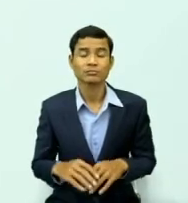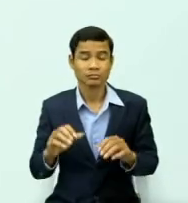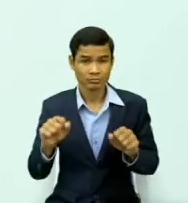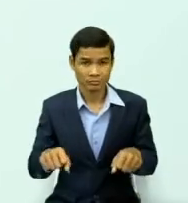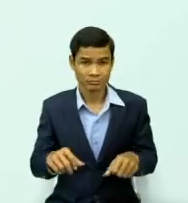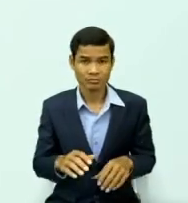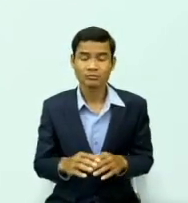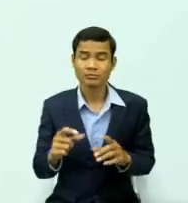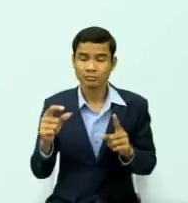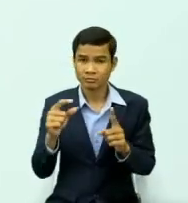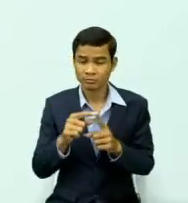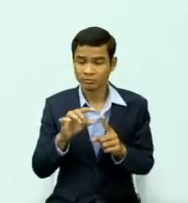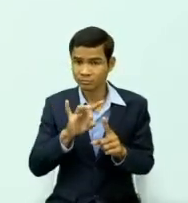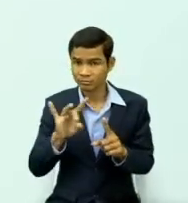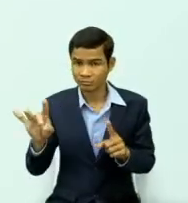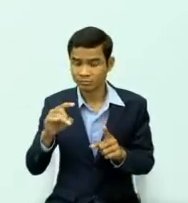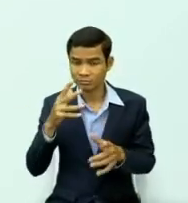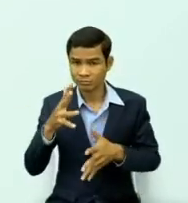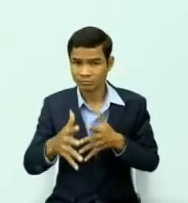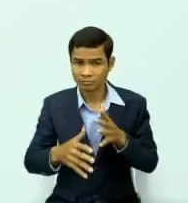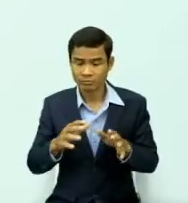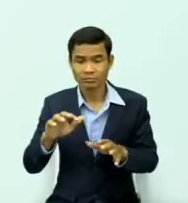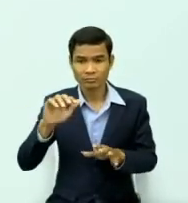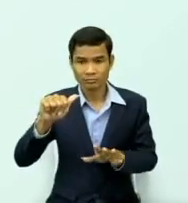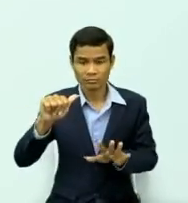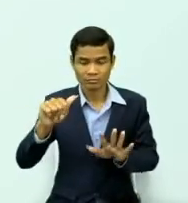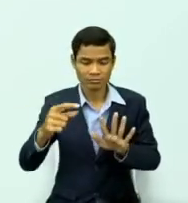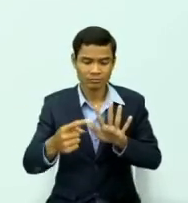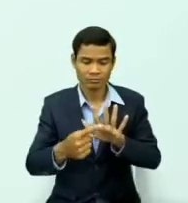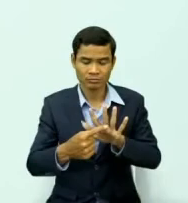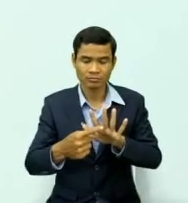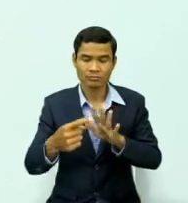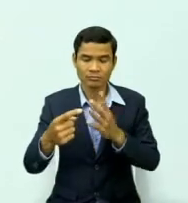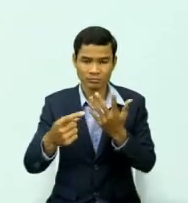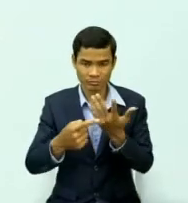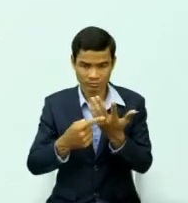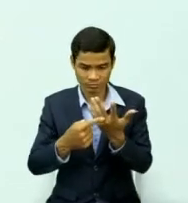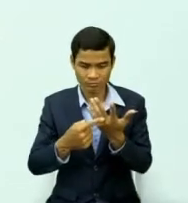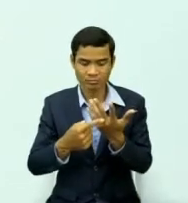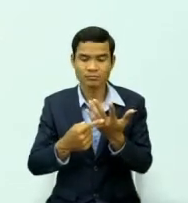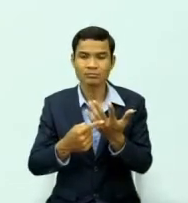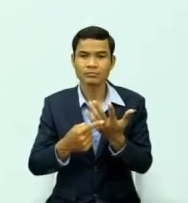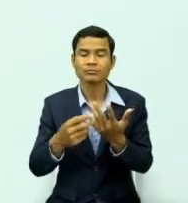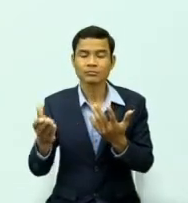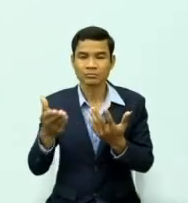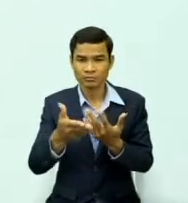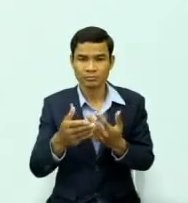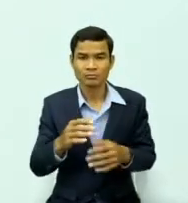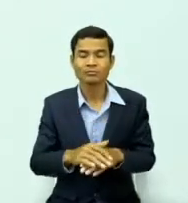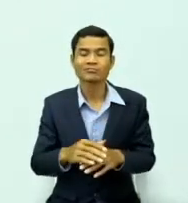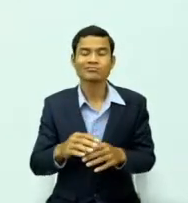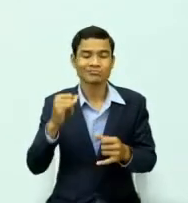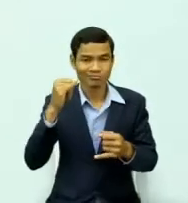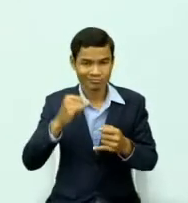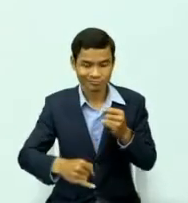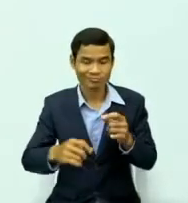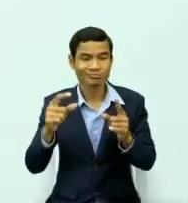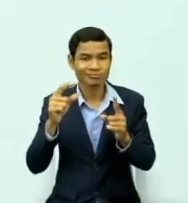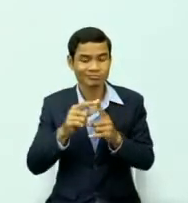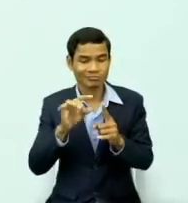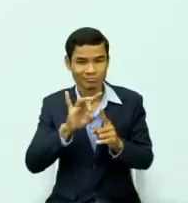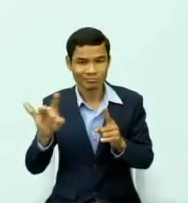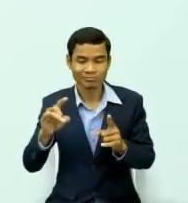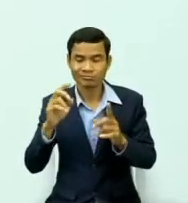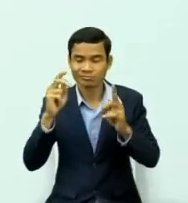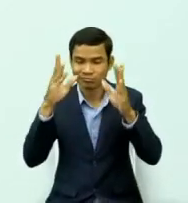chà chiếc nít cái dịch an thá nhỏ ấm nhầm là con nó ta sắp chiên chân cõi đá nẹ